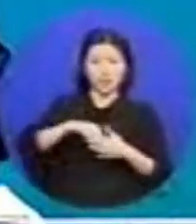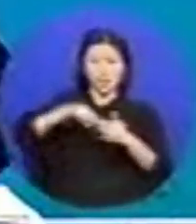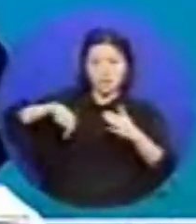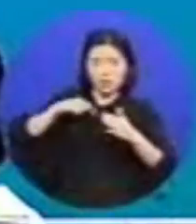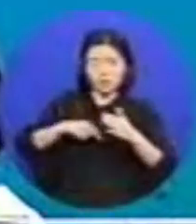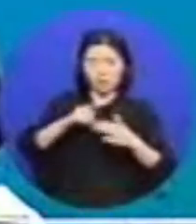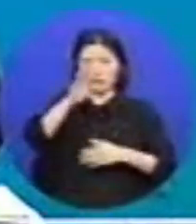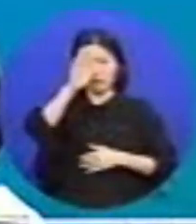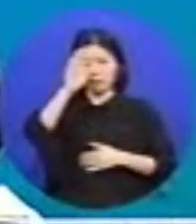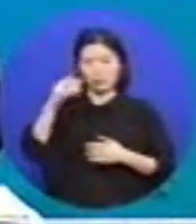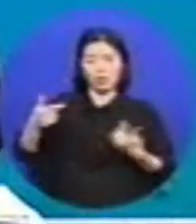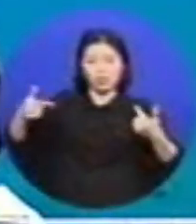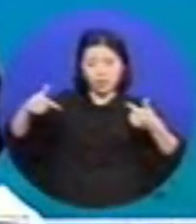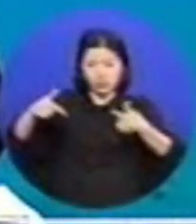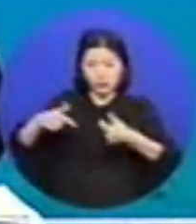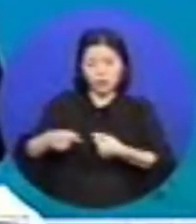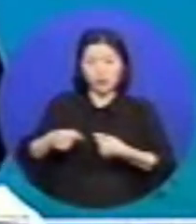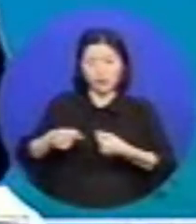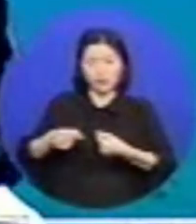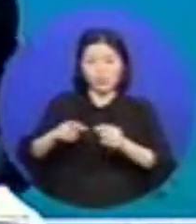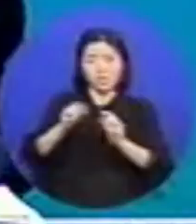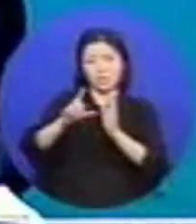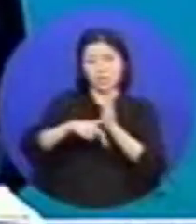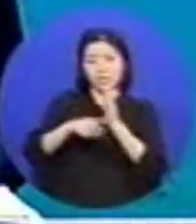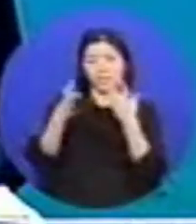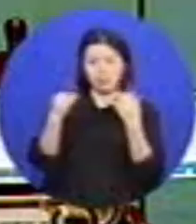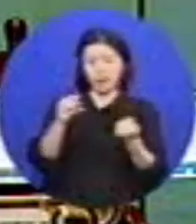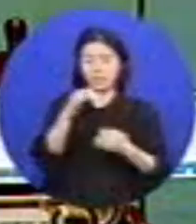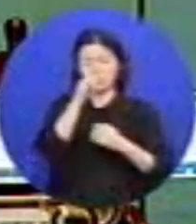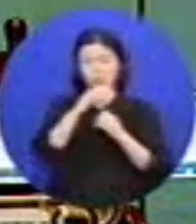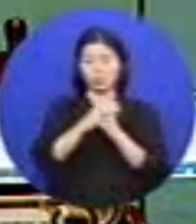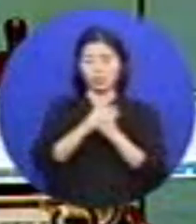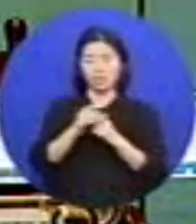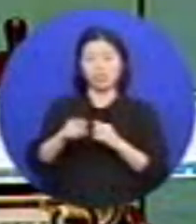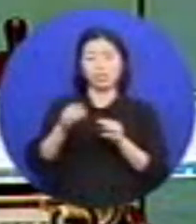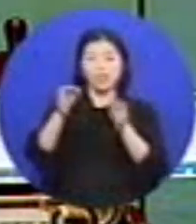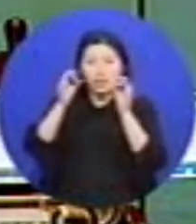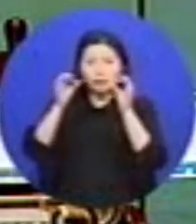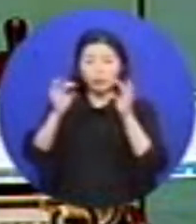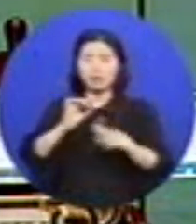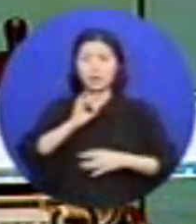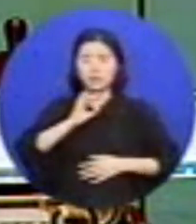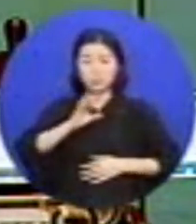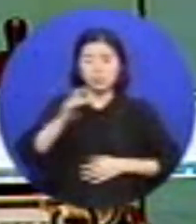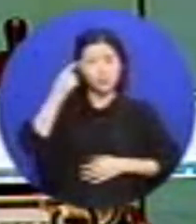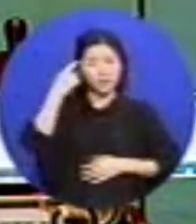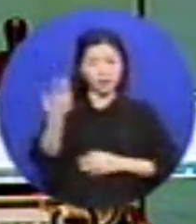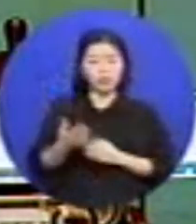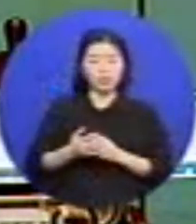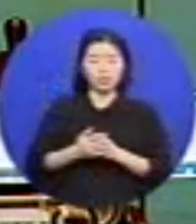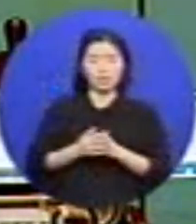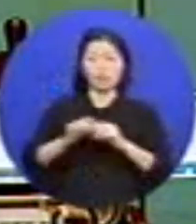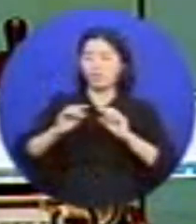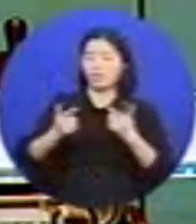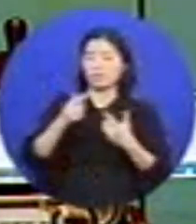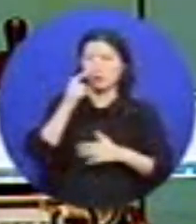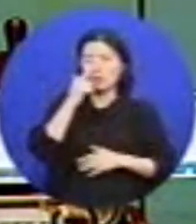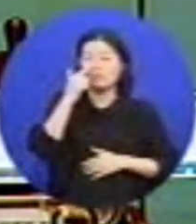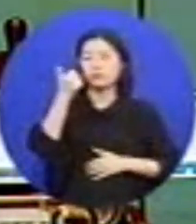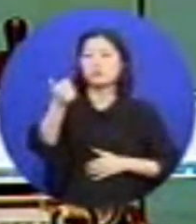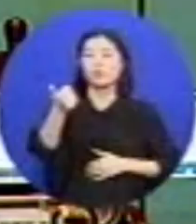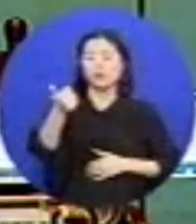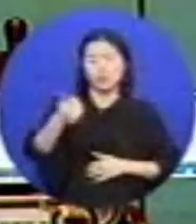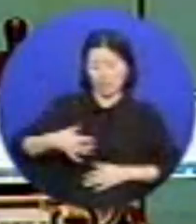상처를 치료해 주는 일이에요. 근데 여러분 이게 선교사만이겠습니까? 부모예요. 부모.